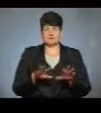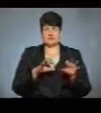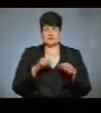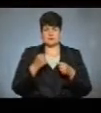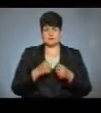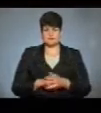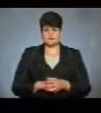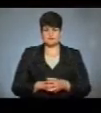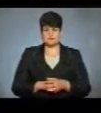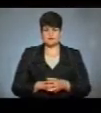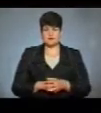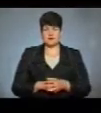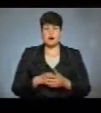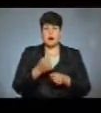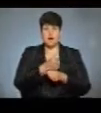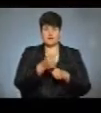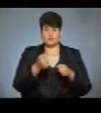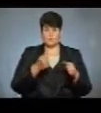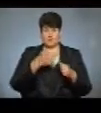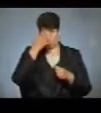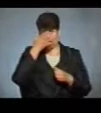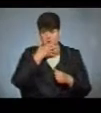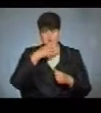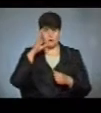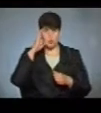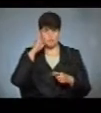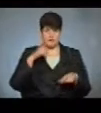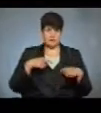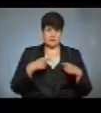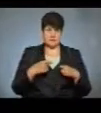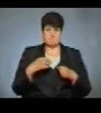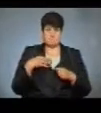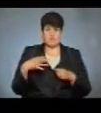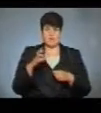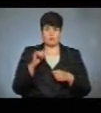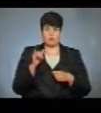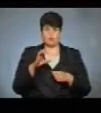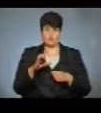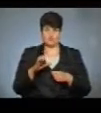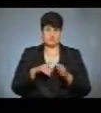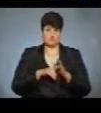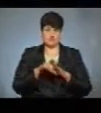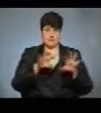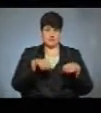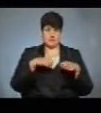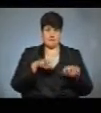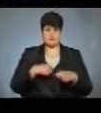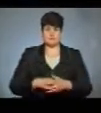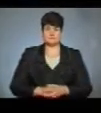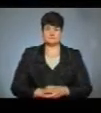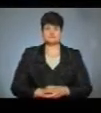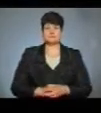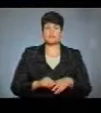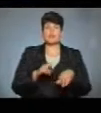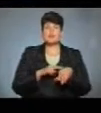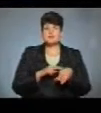позабирали. Автоматами в масках хлопці вибігли з білого буса і їх почали забирати. Поліцейські,